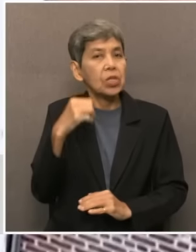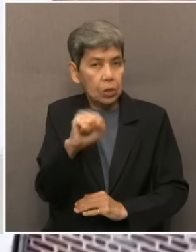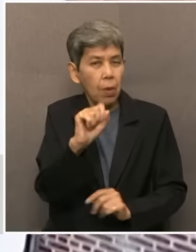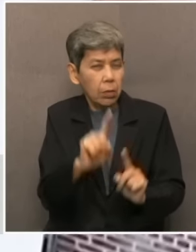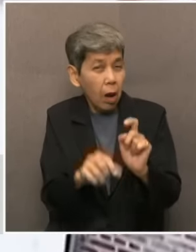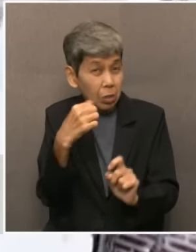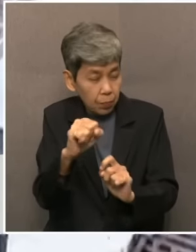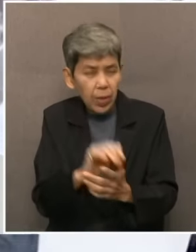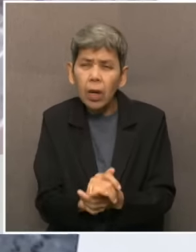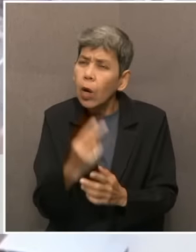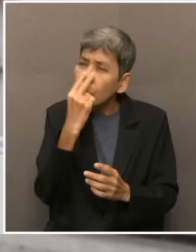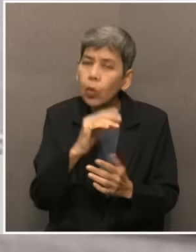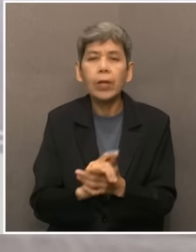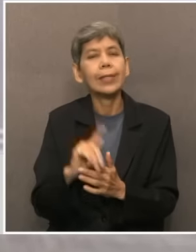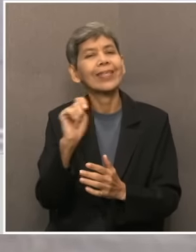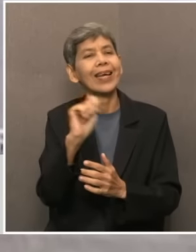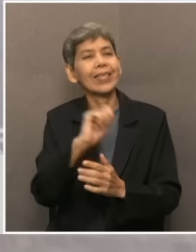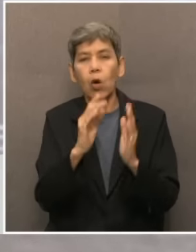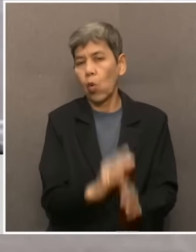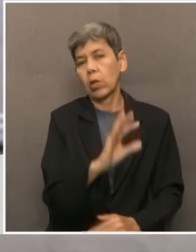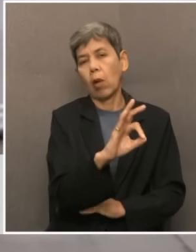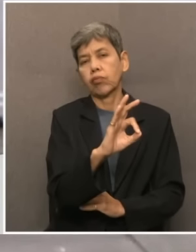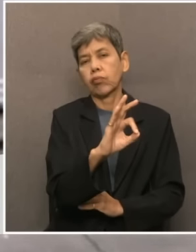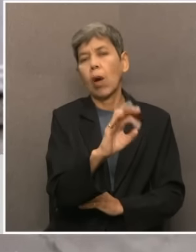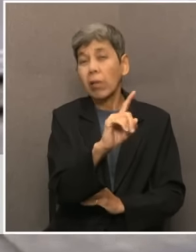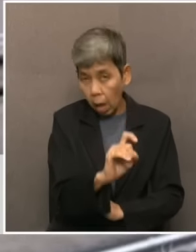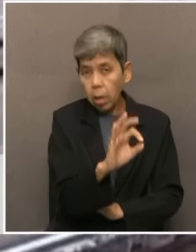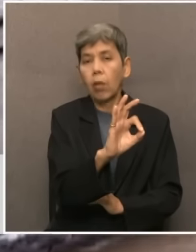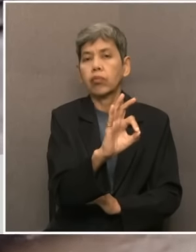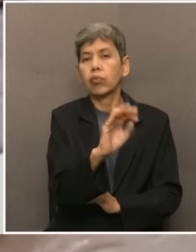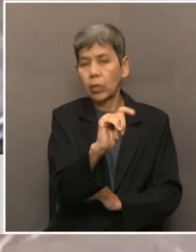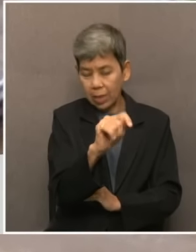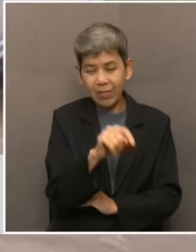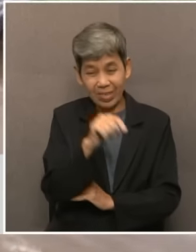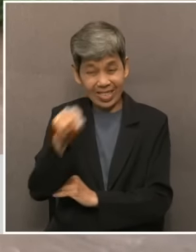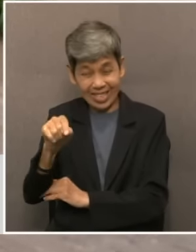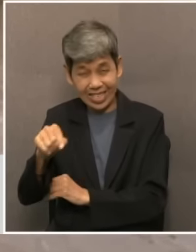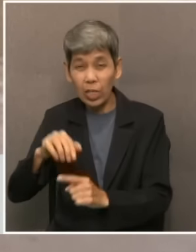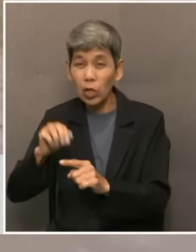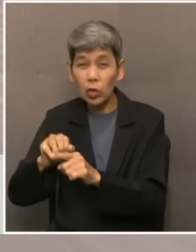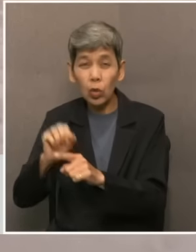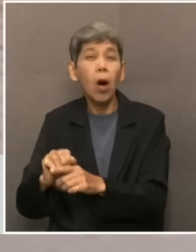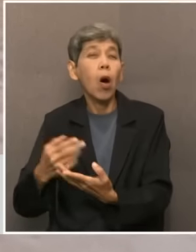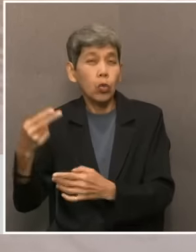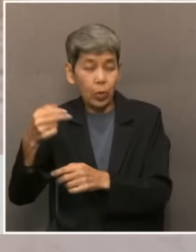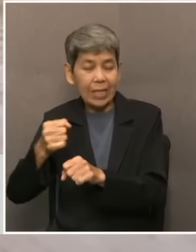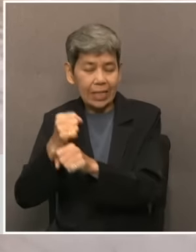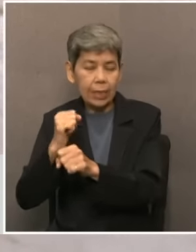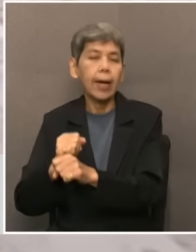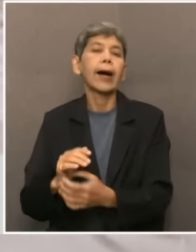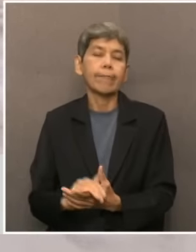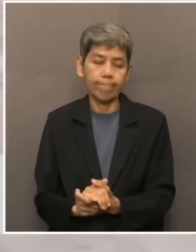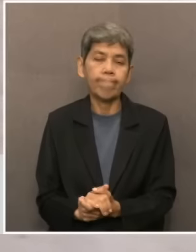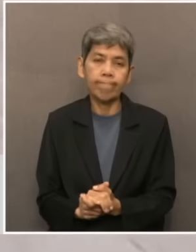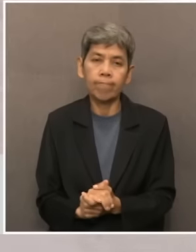บส่นใหญ่จะอยู่ที่เทคซัสครั คอ 9 คนผู้เสีชีวิ 9 คนอยใเทคซัสทเหอีกหน่คนอยู่ทหยเซีน่า